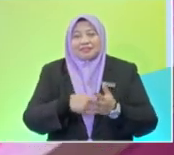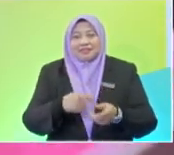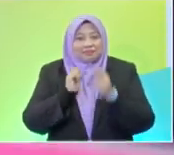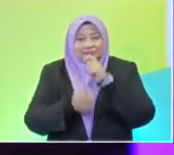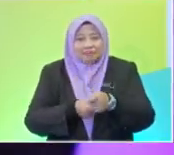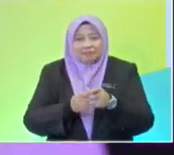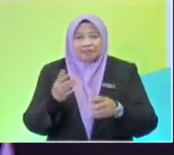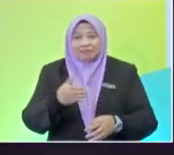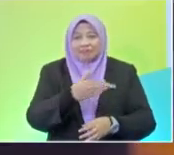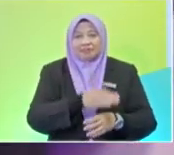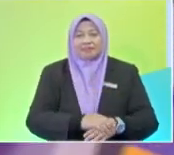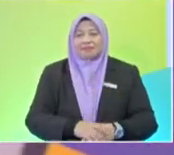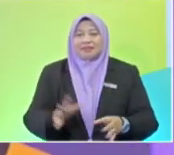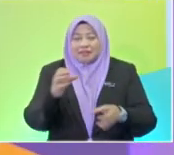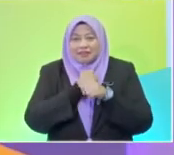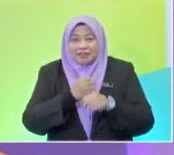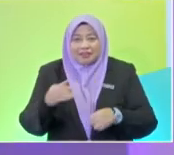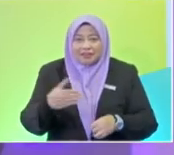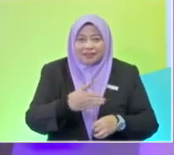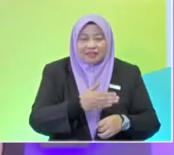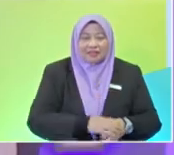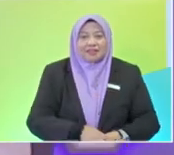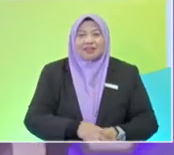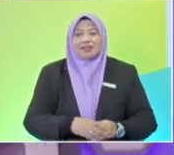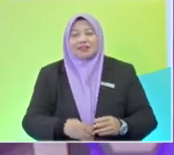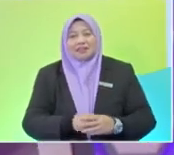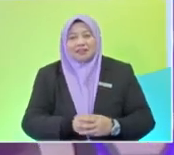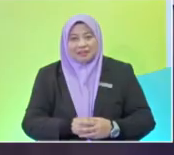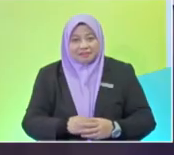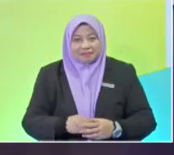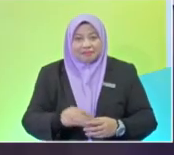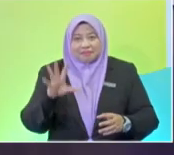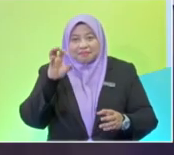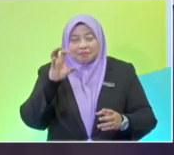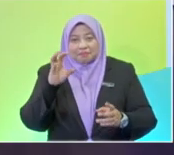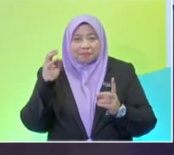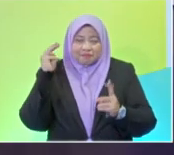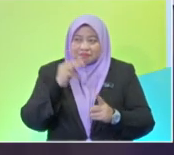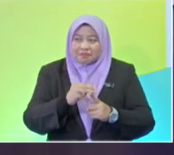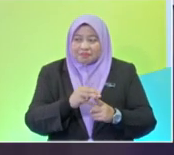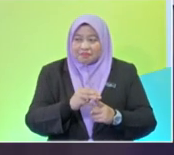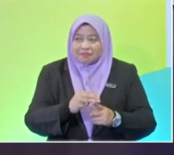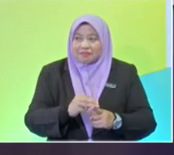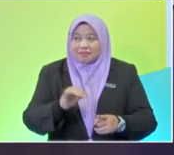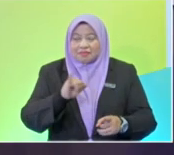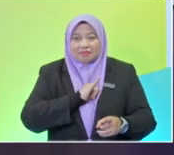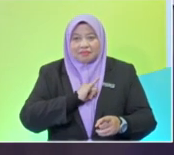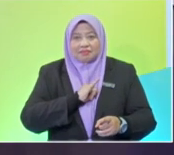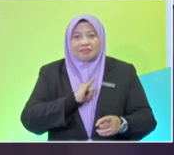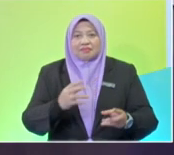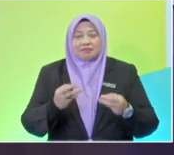ikan badut belum makan coba